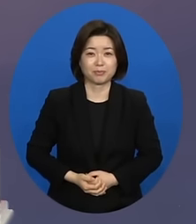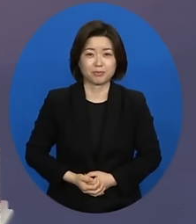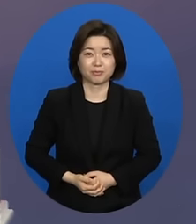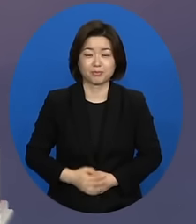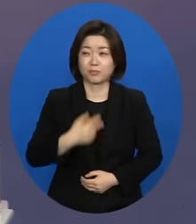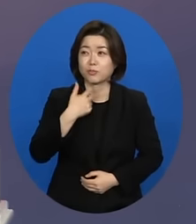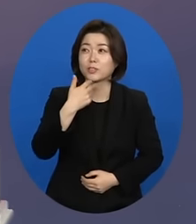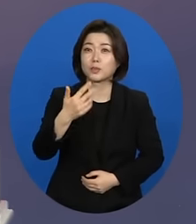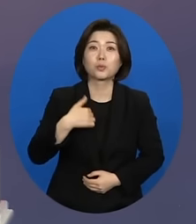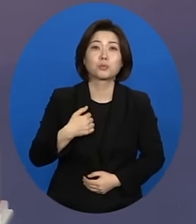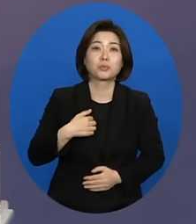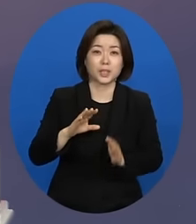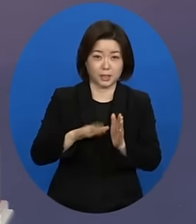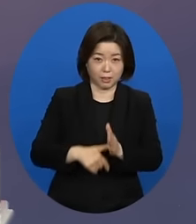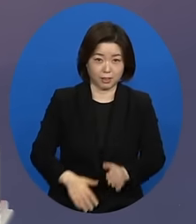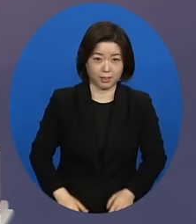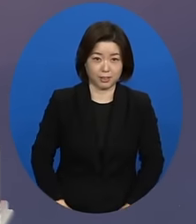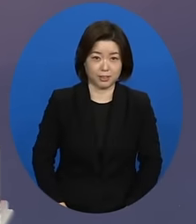7살이에요.